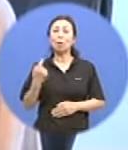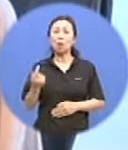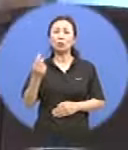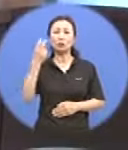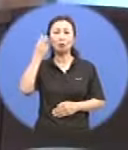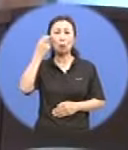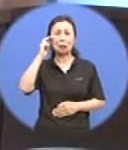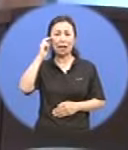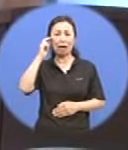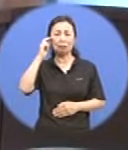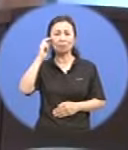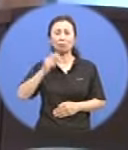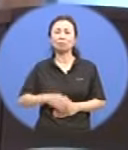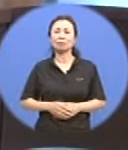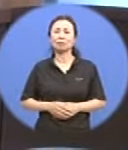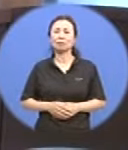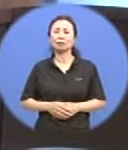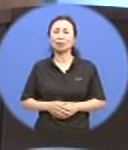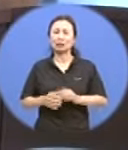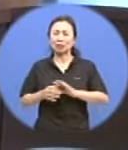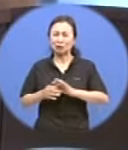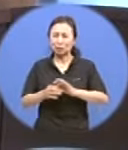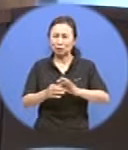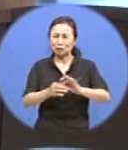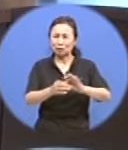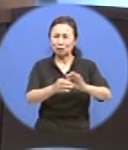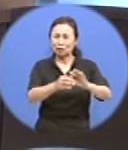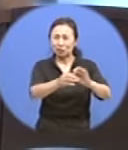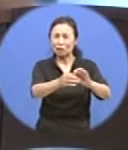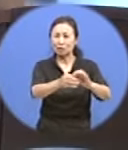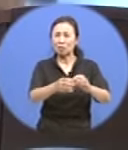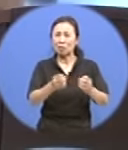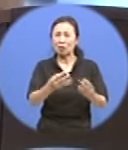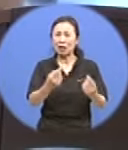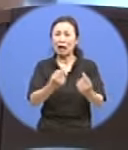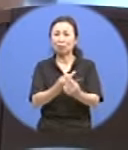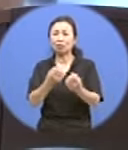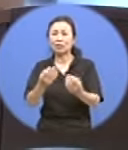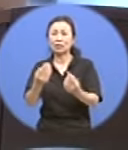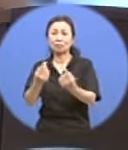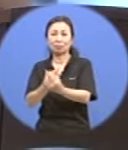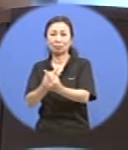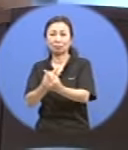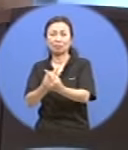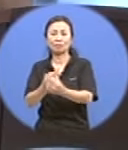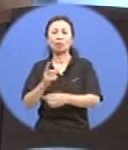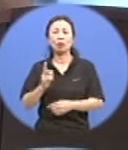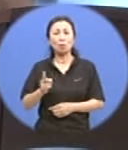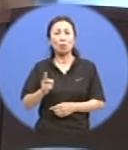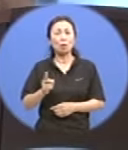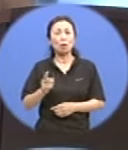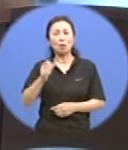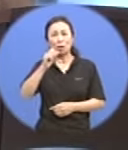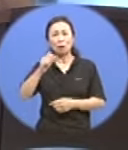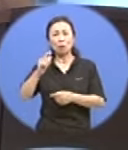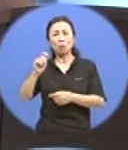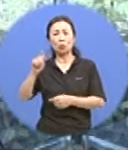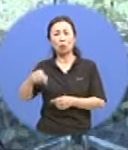でもあります、絶えざる革新ですよね、それも良きものづくりに関わっていることなんでしょう